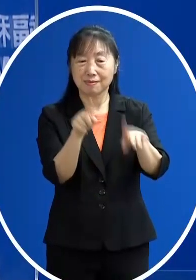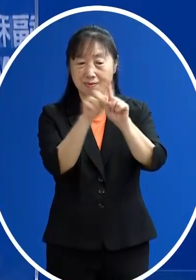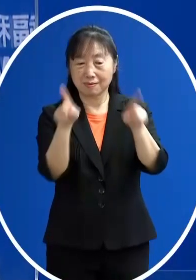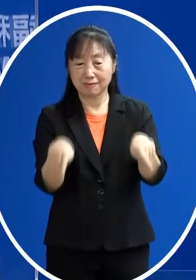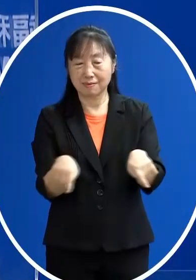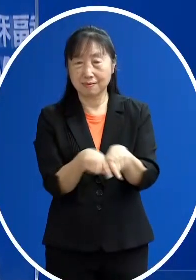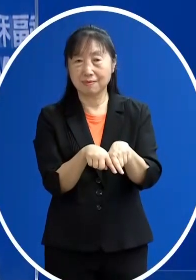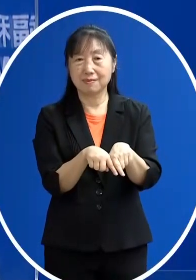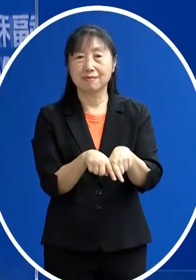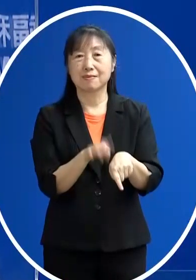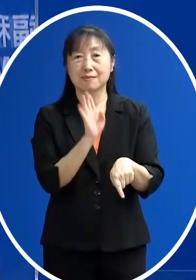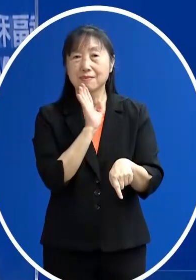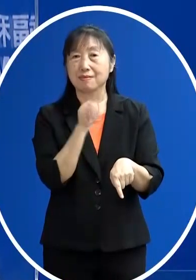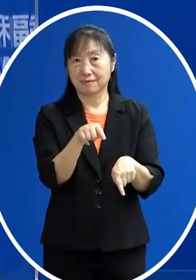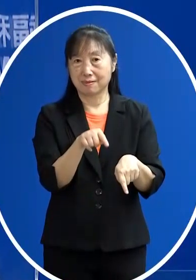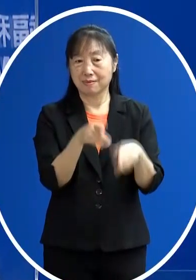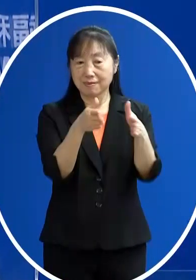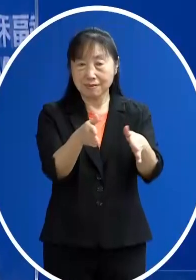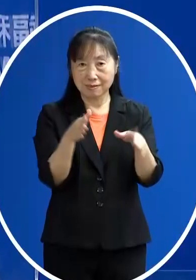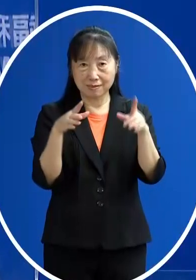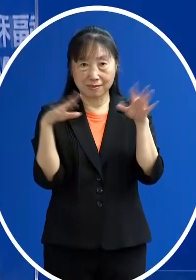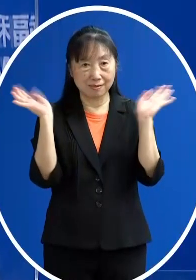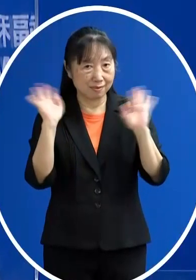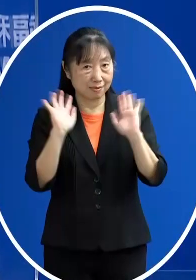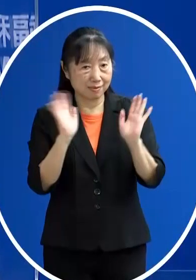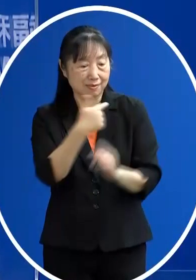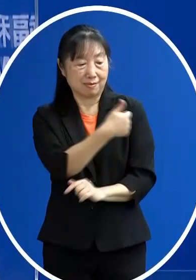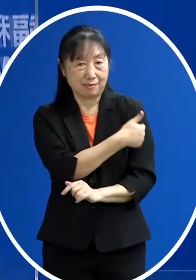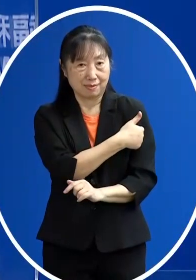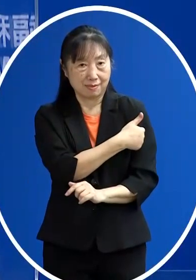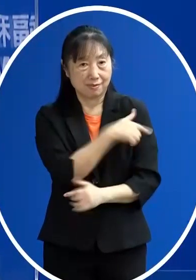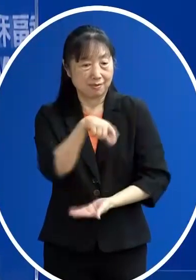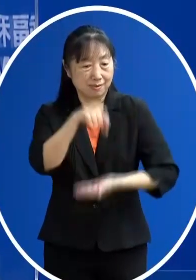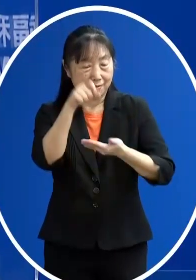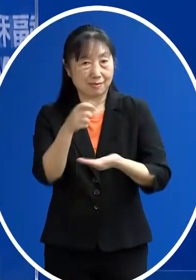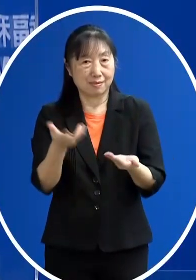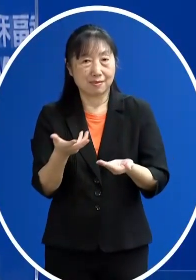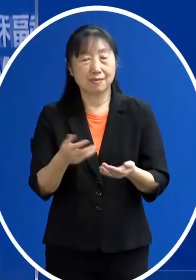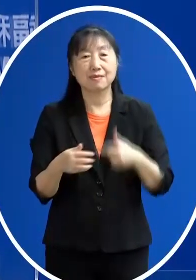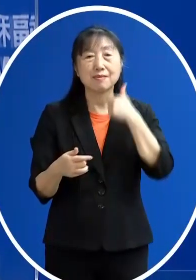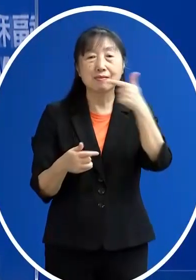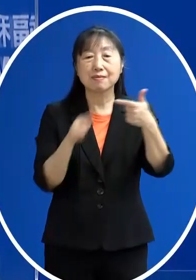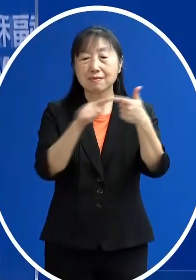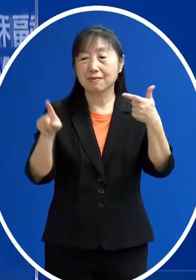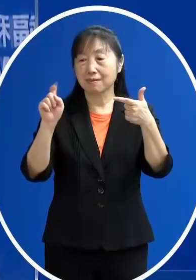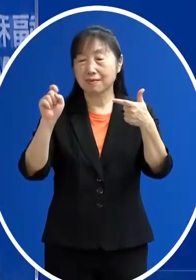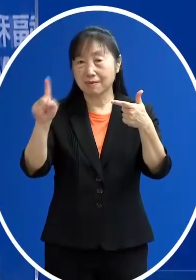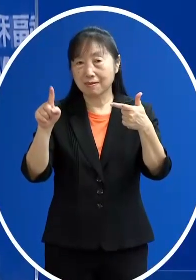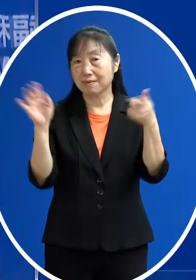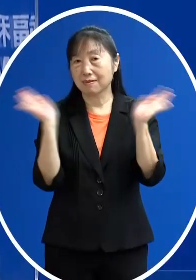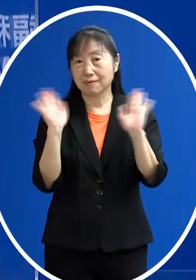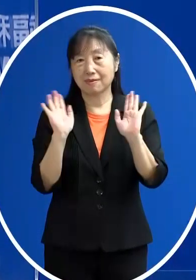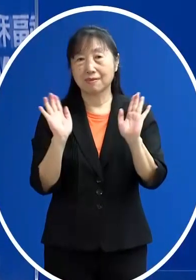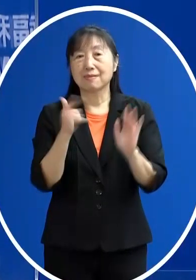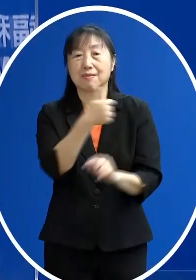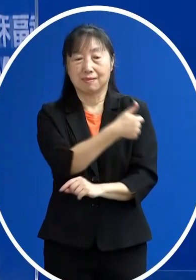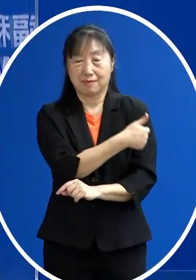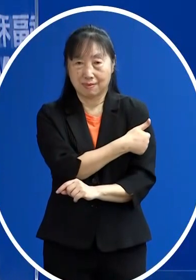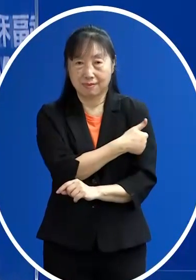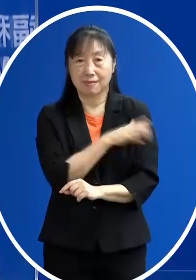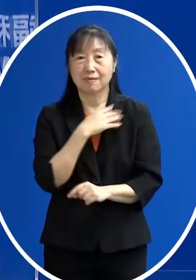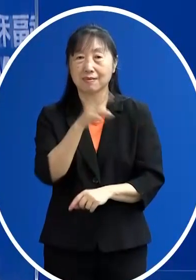板哈，就是有关儿童疫苗这个接种建议啊，这是针对6到11岁的儿童接